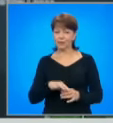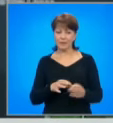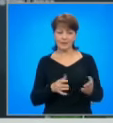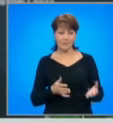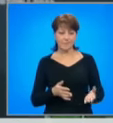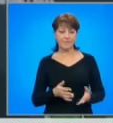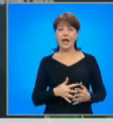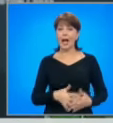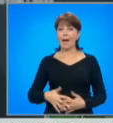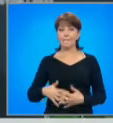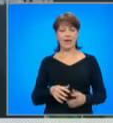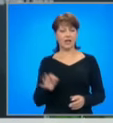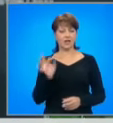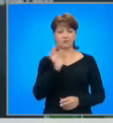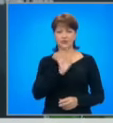Съединените щати